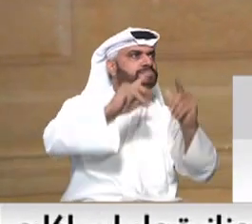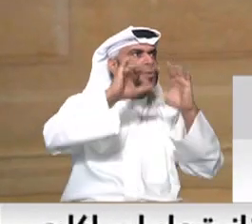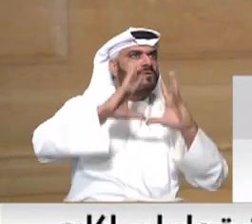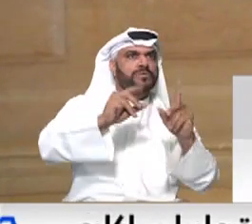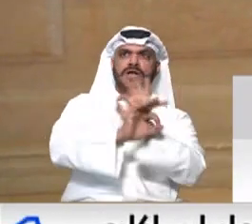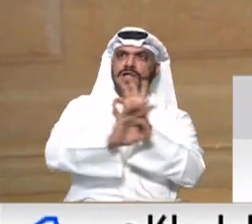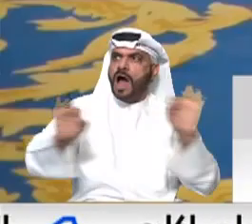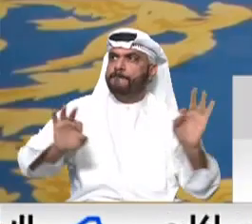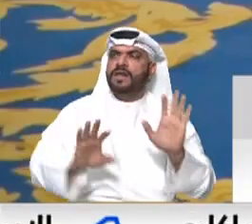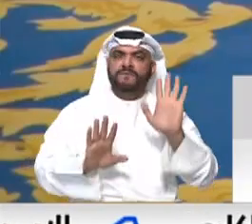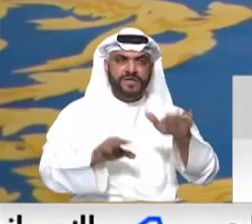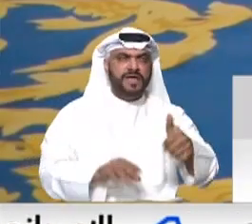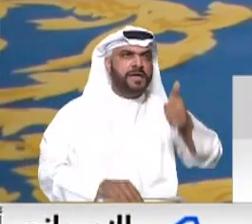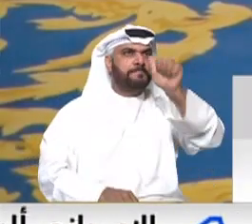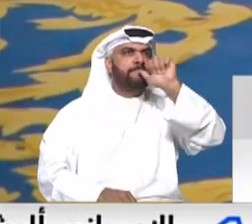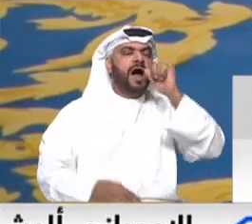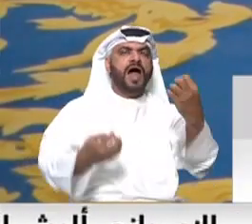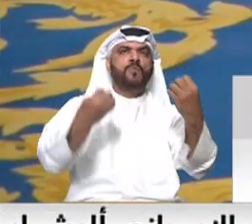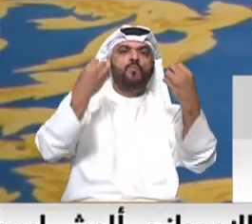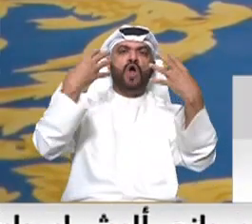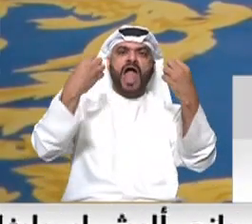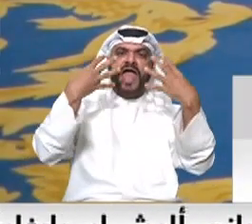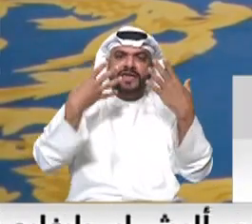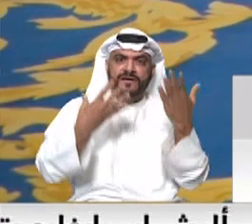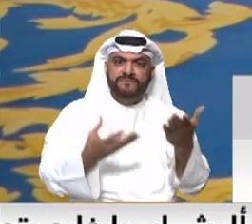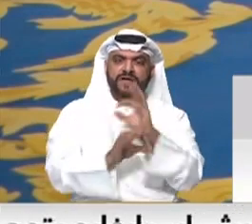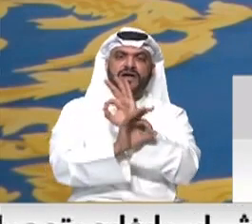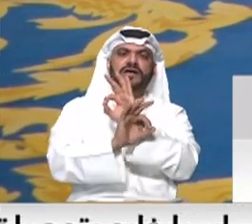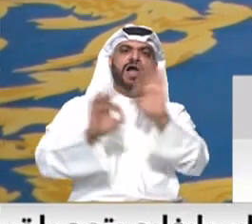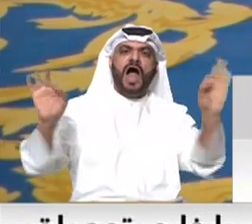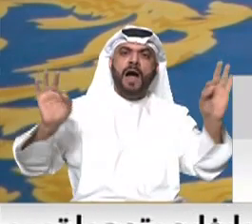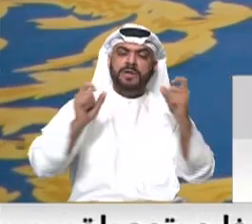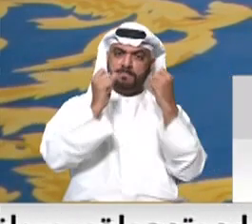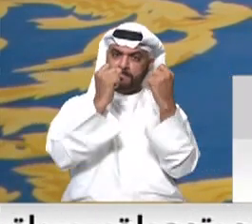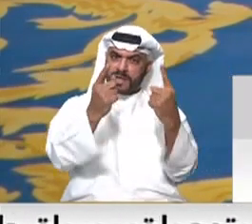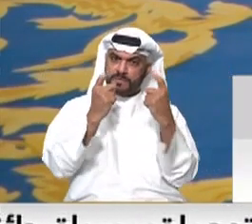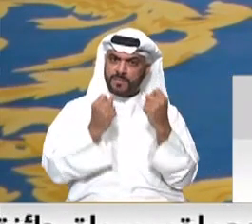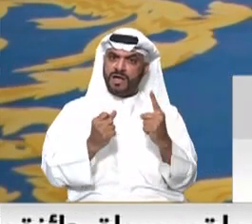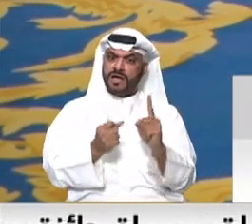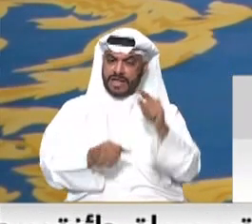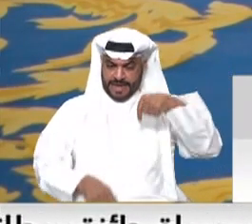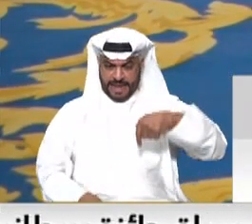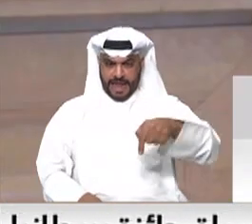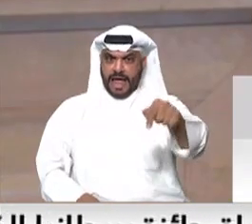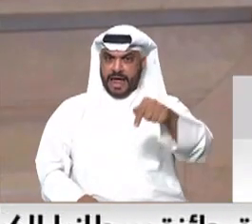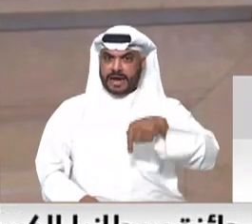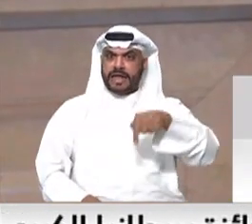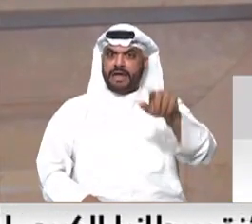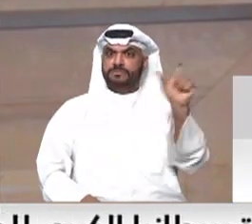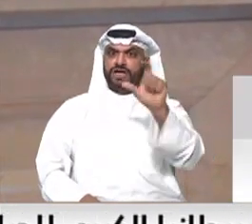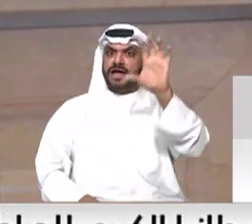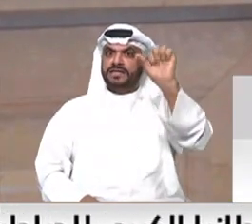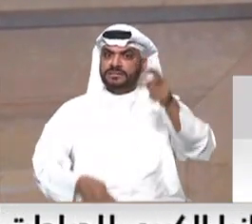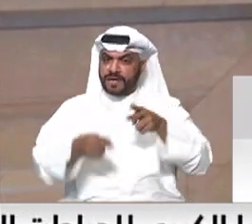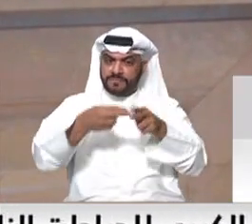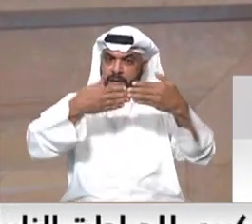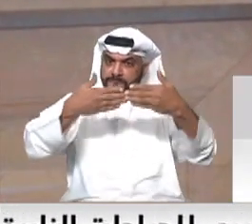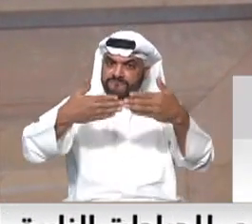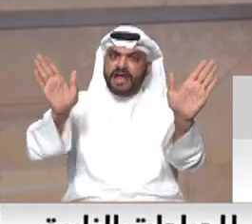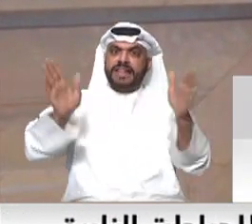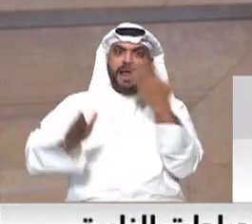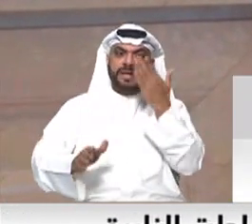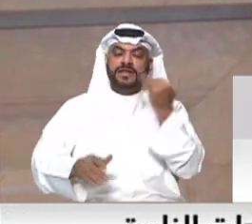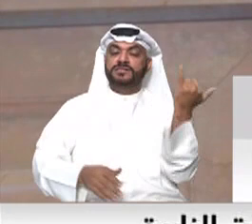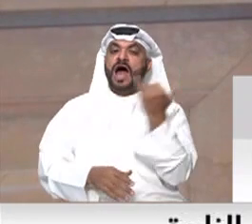استاد باتخاذ كافة التدابير اللازمة لتهيئة بيئة تنموية وتعليمية، وذلك بتوفير كافة